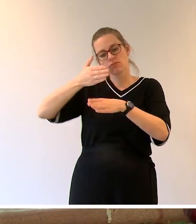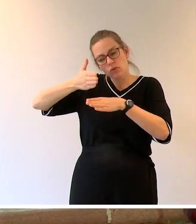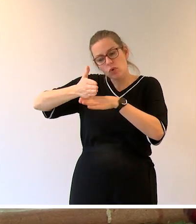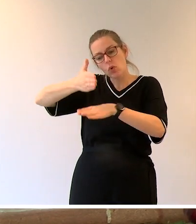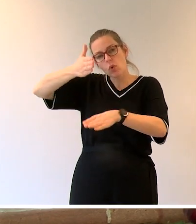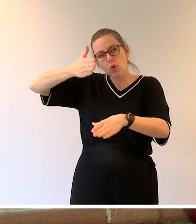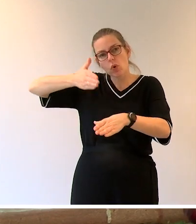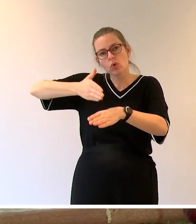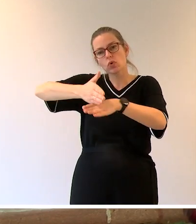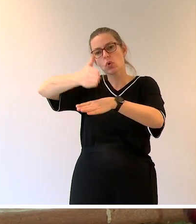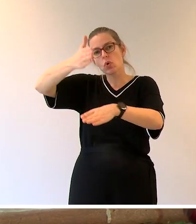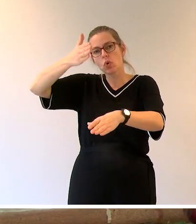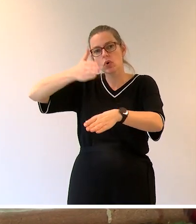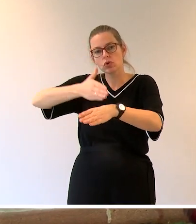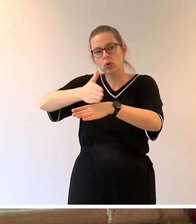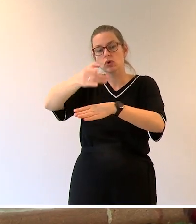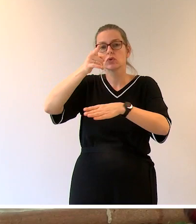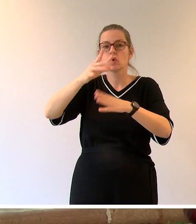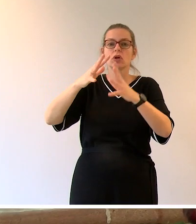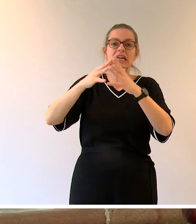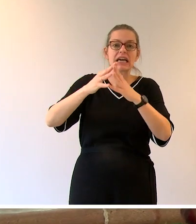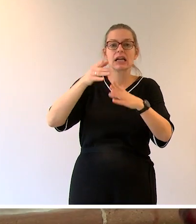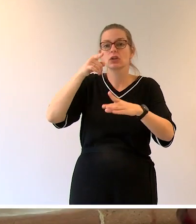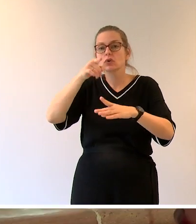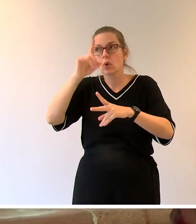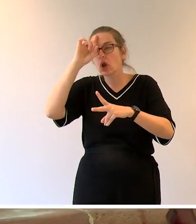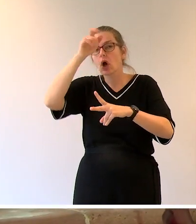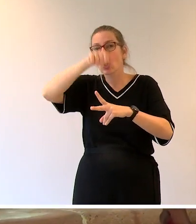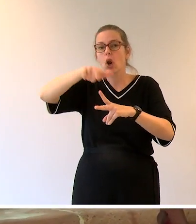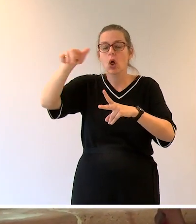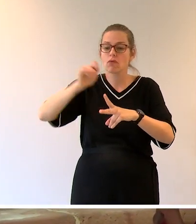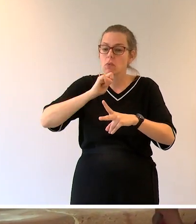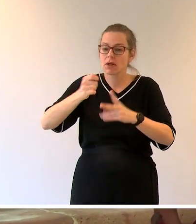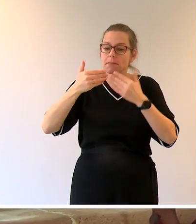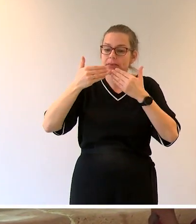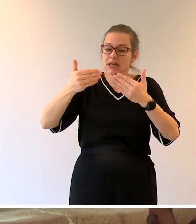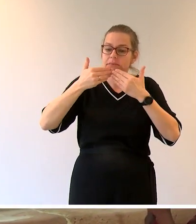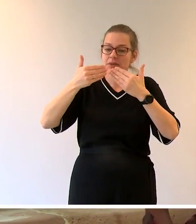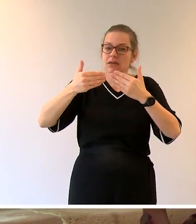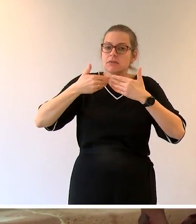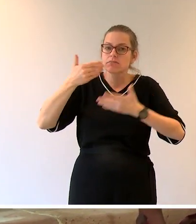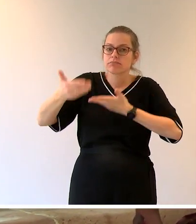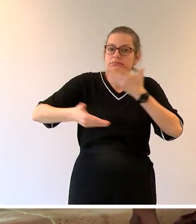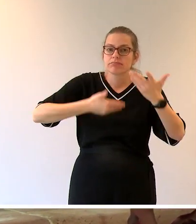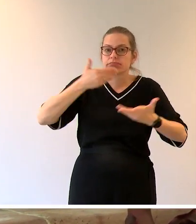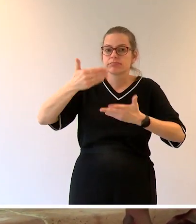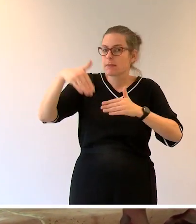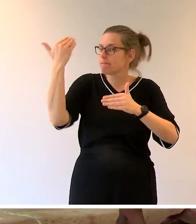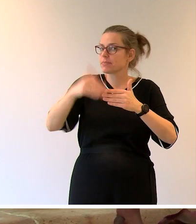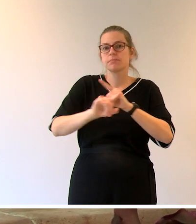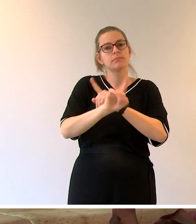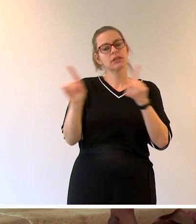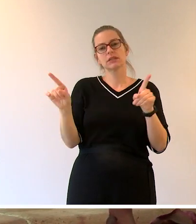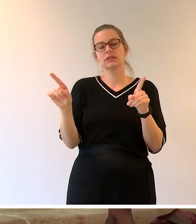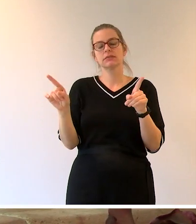doorgezet door de kerk, door de gelovigen. In haar opdracht om te preken, om te vertellen, nooit op te houden,